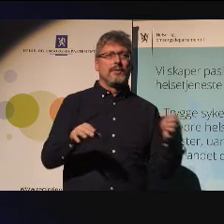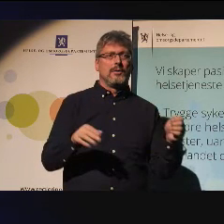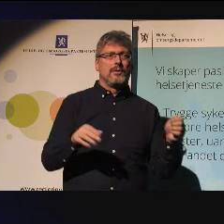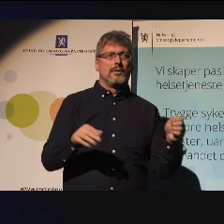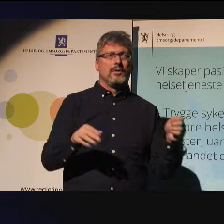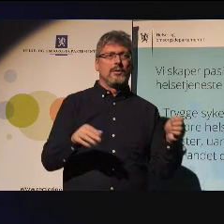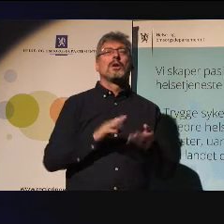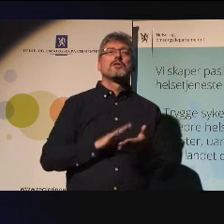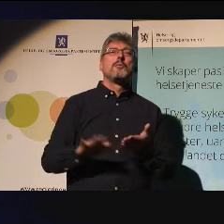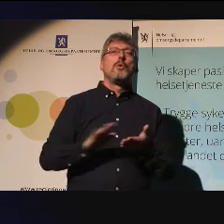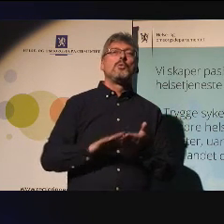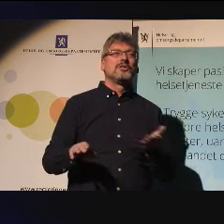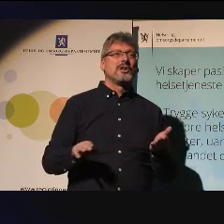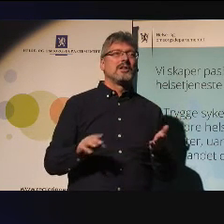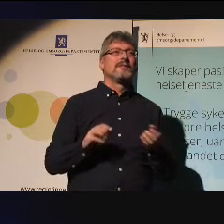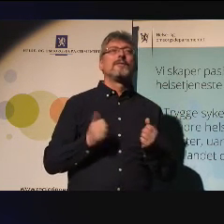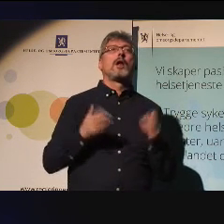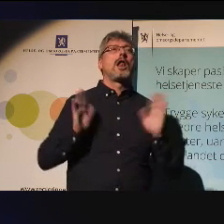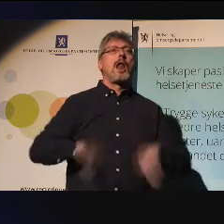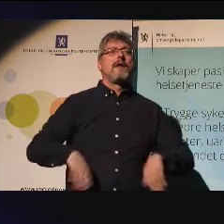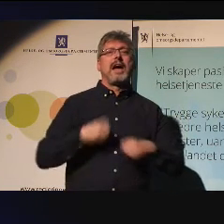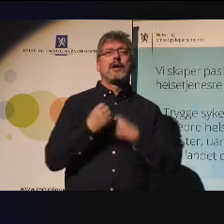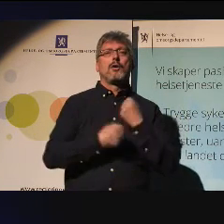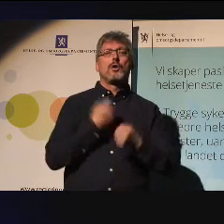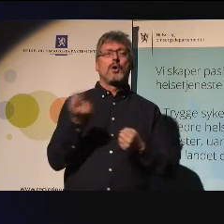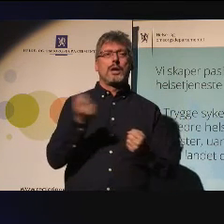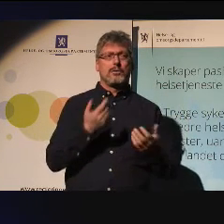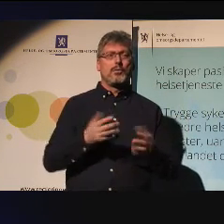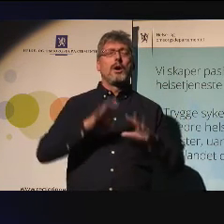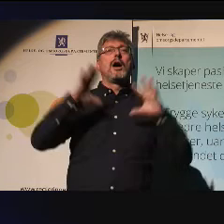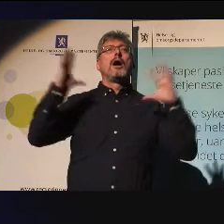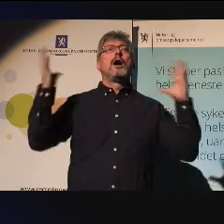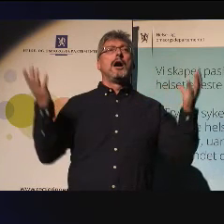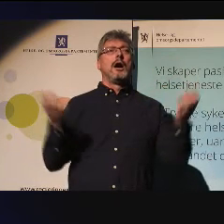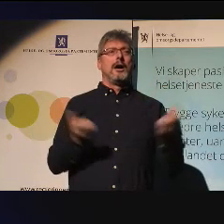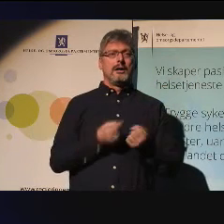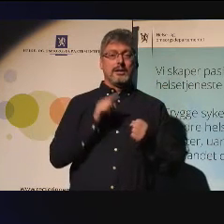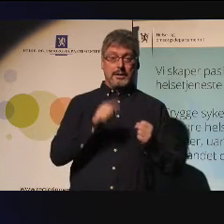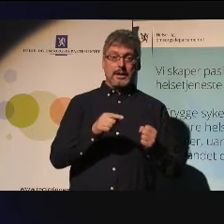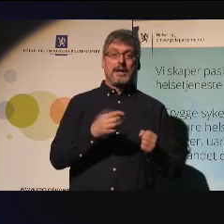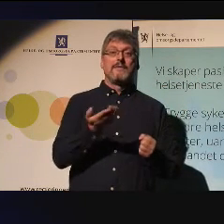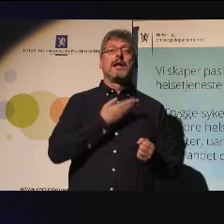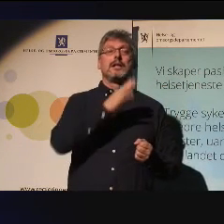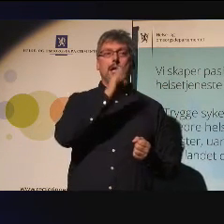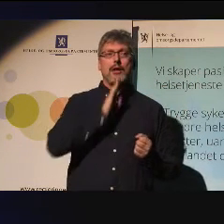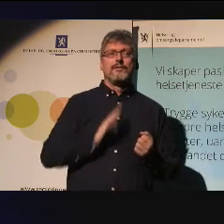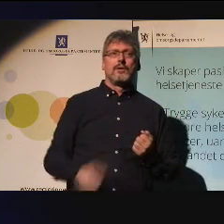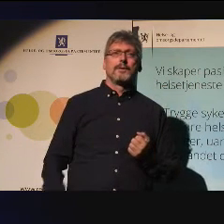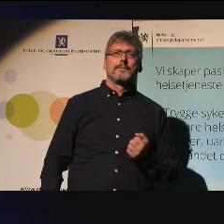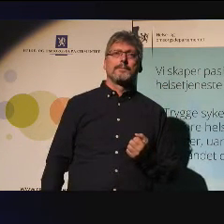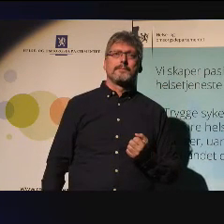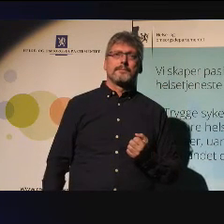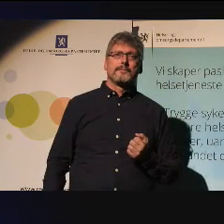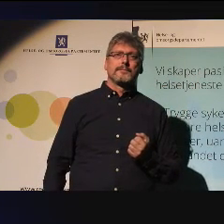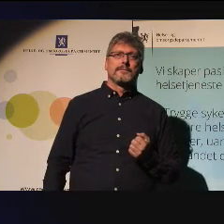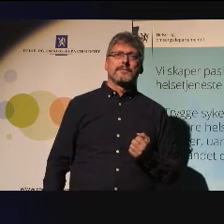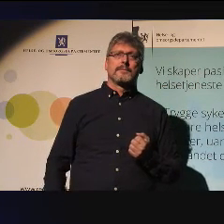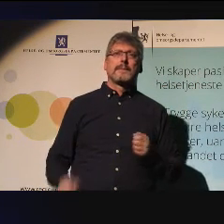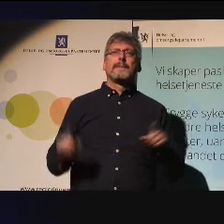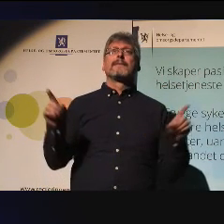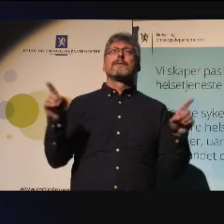unnskyldning for å ikke gjøre noe. Alt dette veldig alvorlig. Så kjære venner,